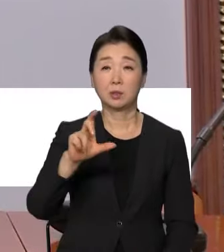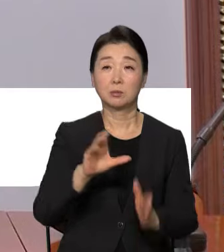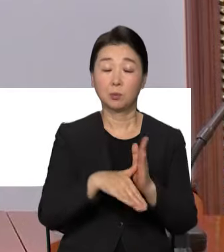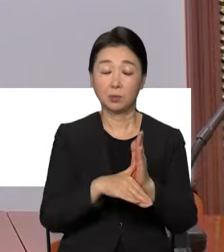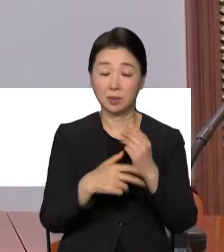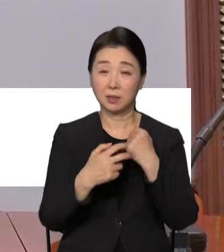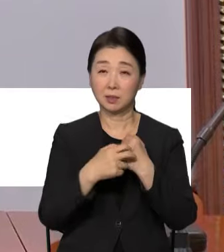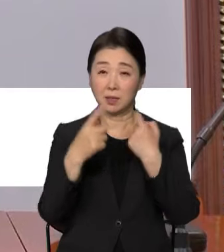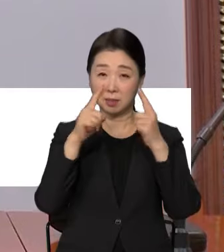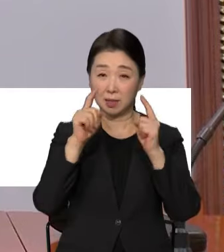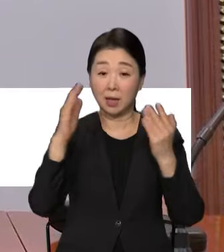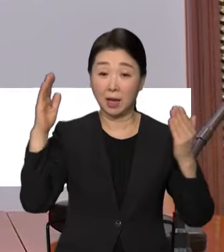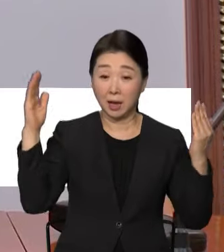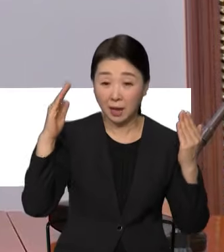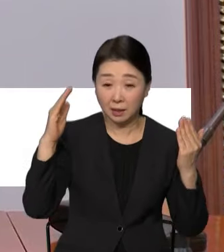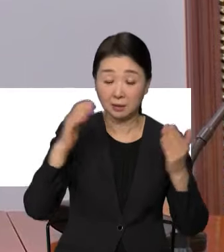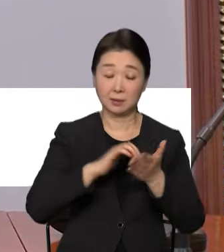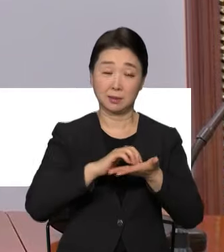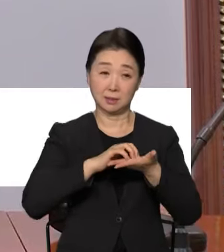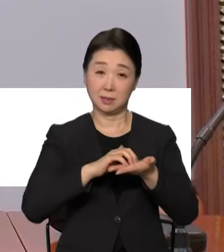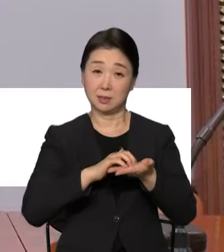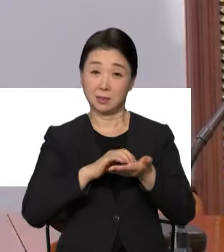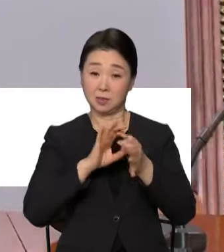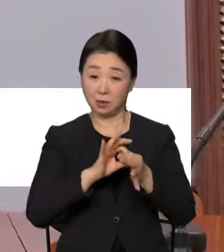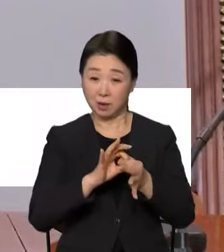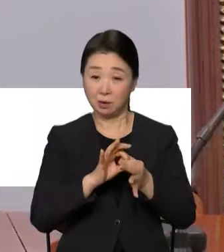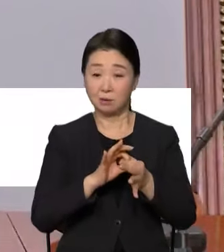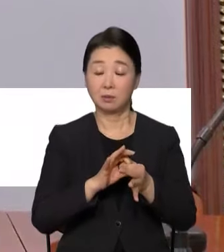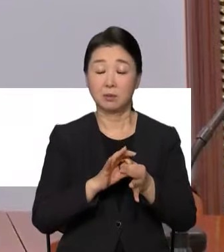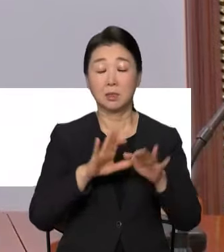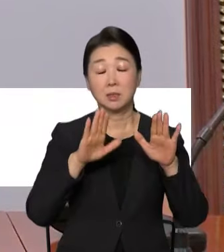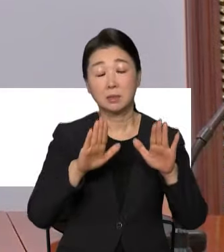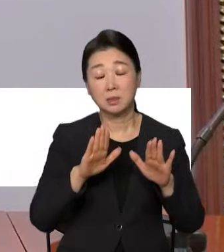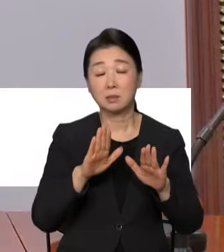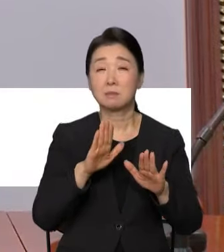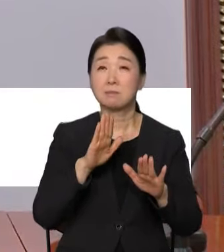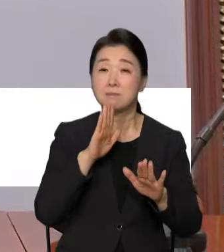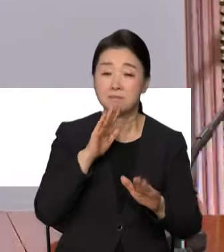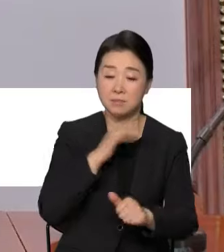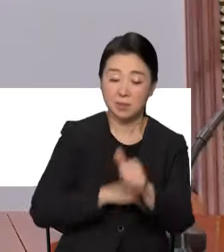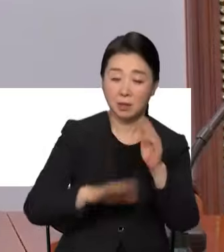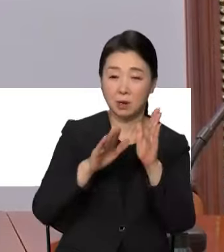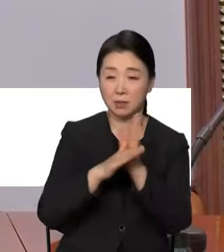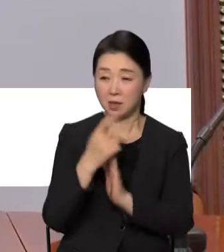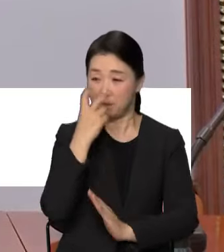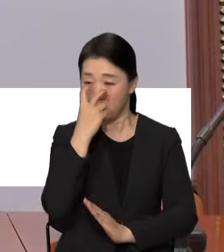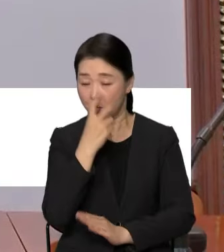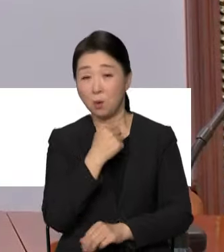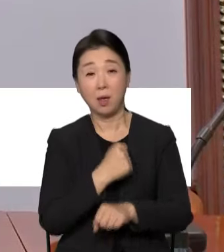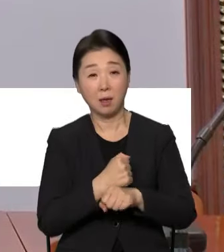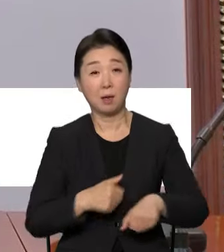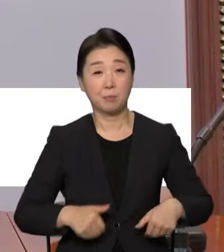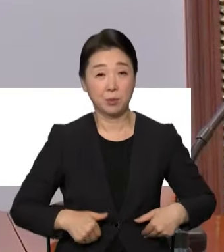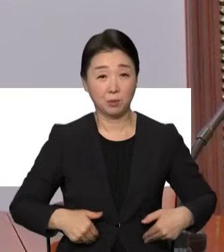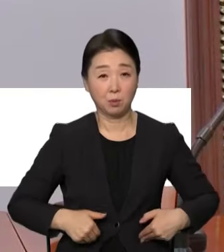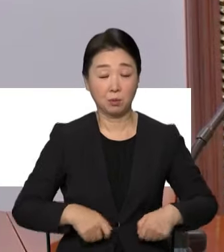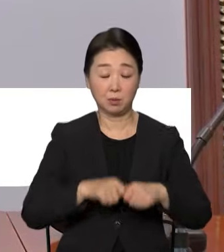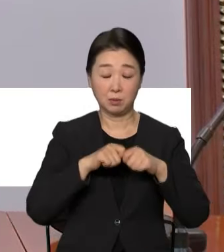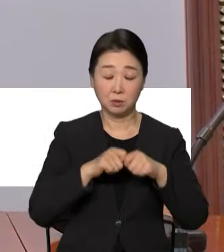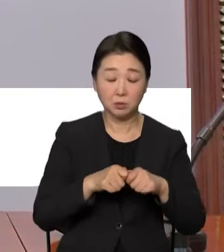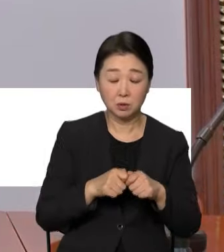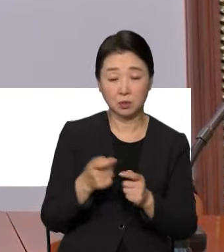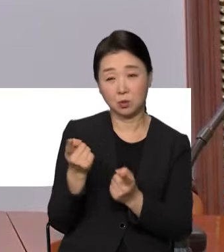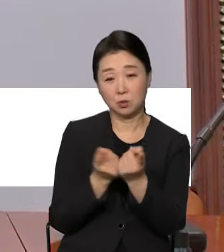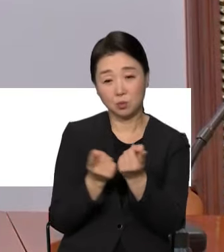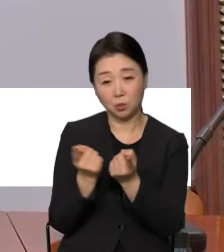의과대학 정원과 관련하여 현실적으로 가능한 방안을 충분히 검토하여 구체적인